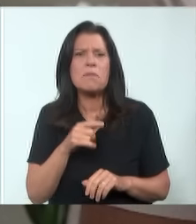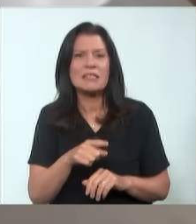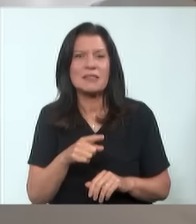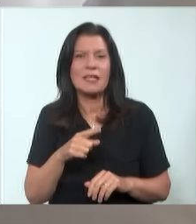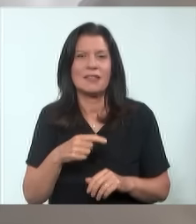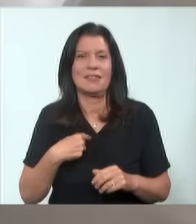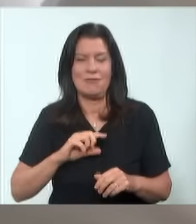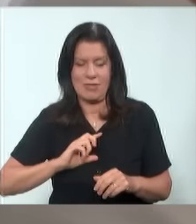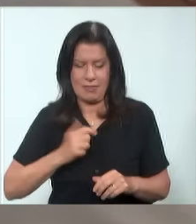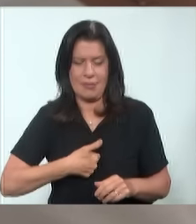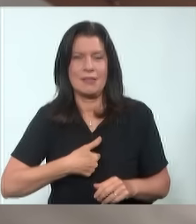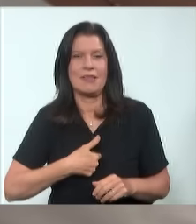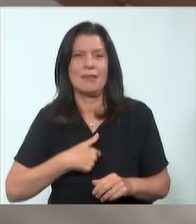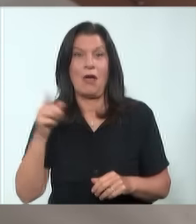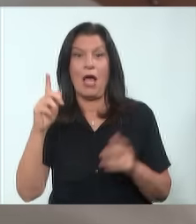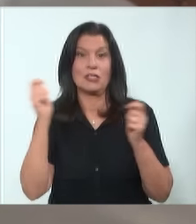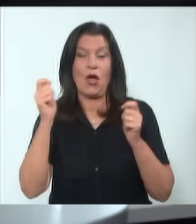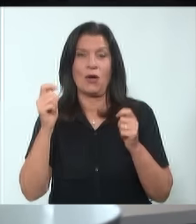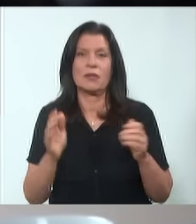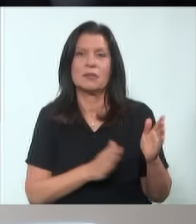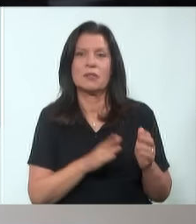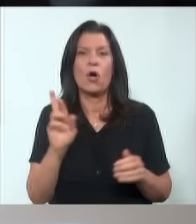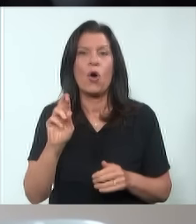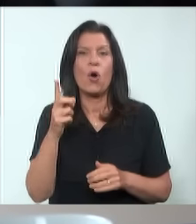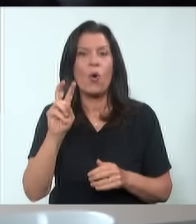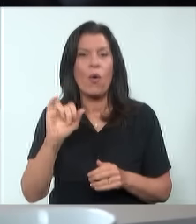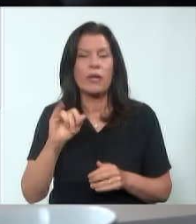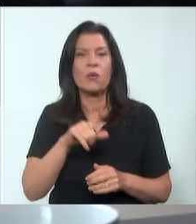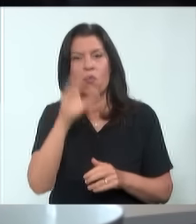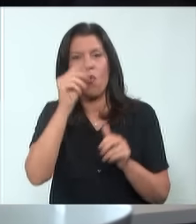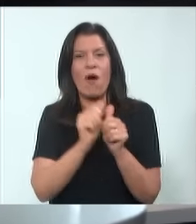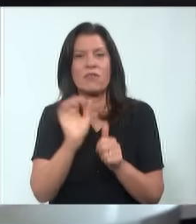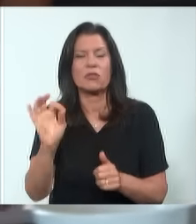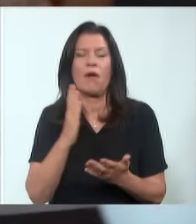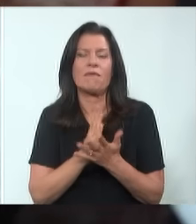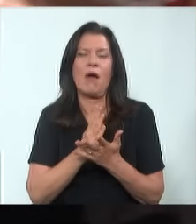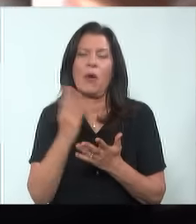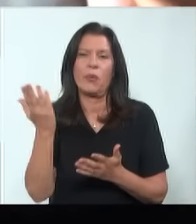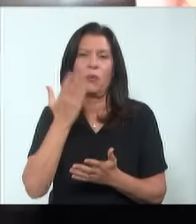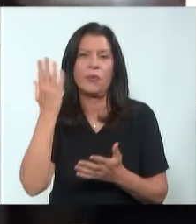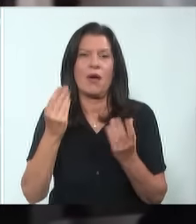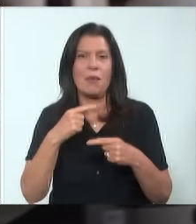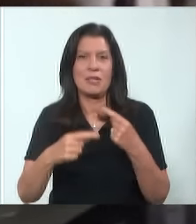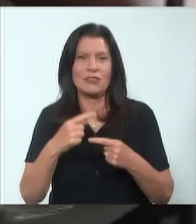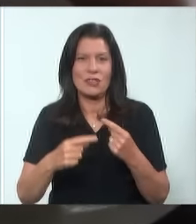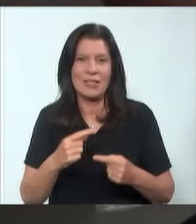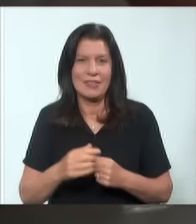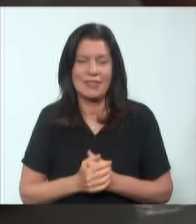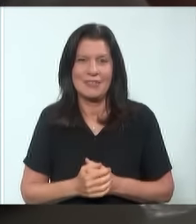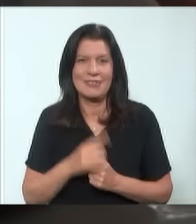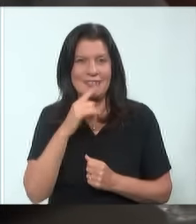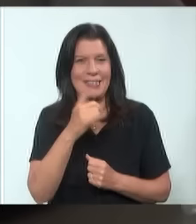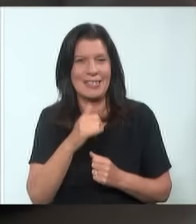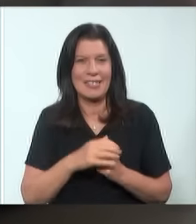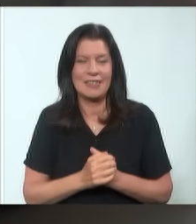בשוק. רואי, הוא חבר של נושי כבר הרבה שנים. כן, ים. ים, מלא. הם